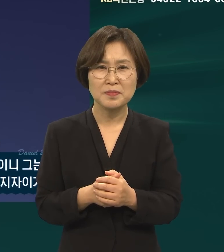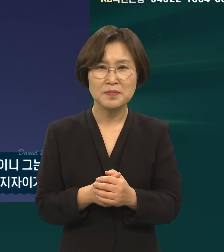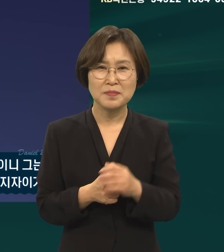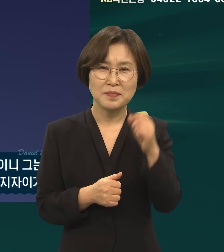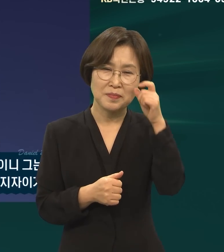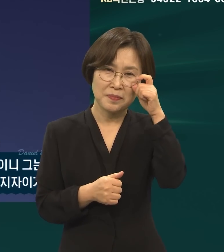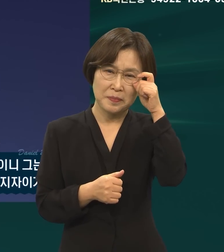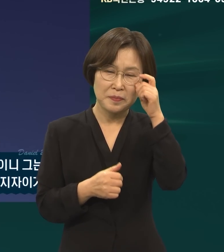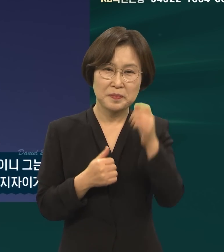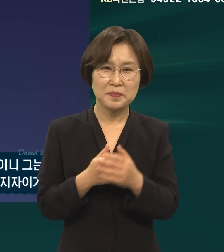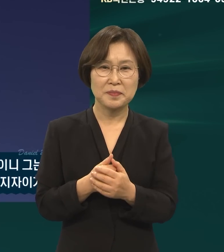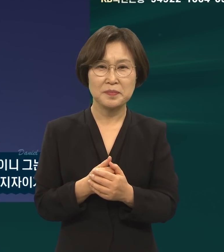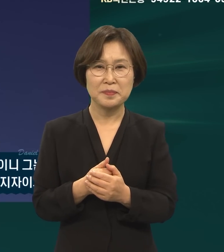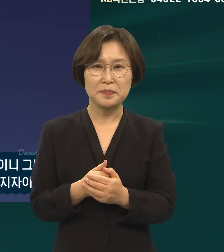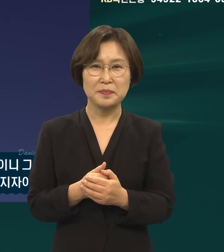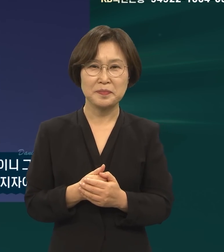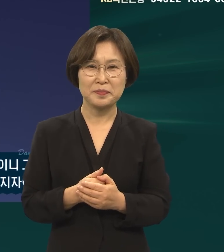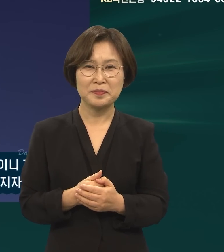아니요, 제가 읽어드릴게요.